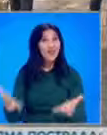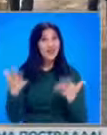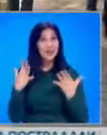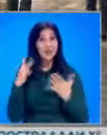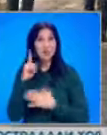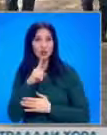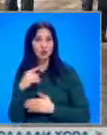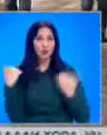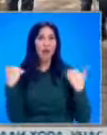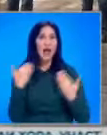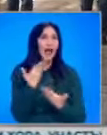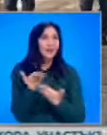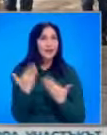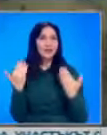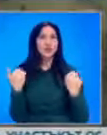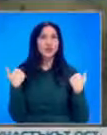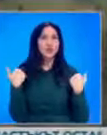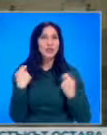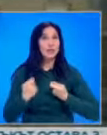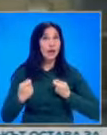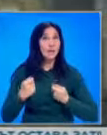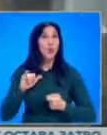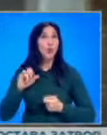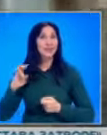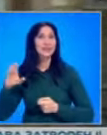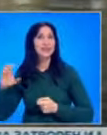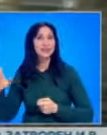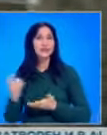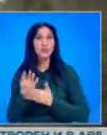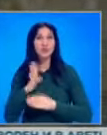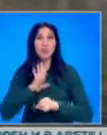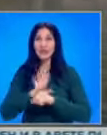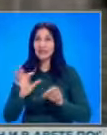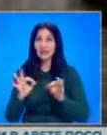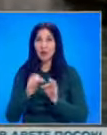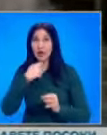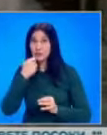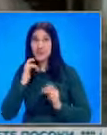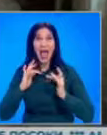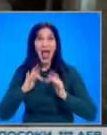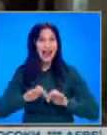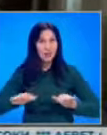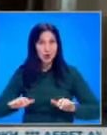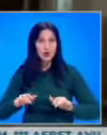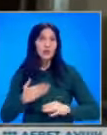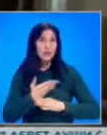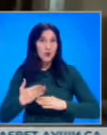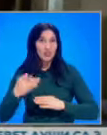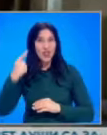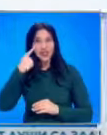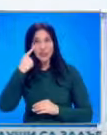души. Кандидат студентската кампания на УНСС започва на 15 февруари. Изпитът е електронен, като се провежда в тестови център.